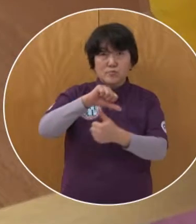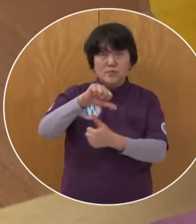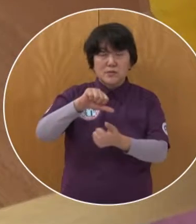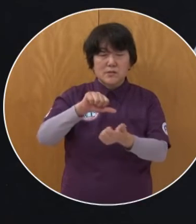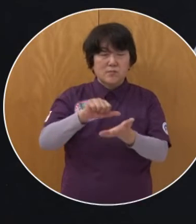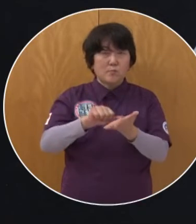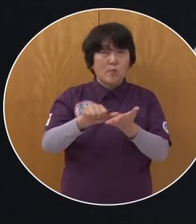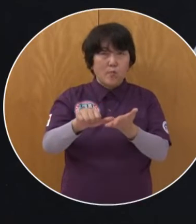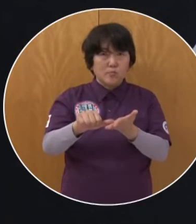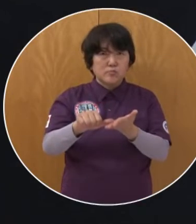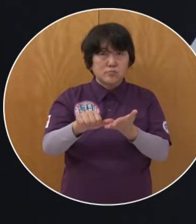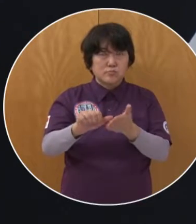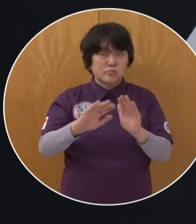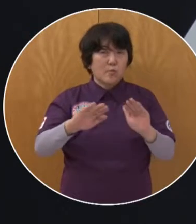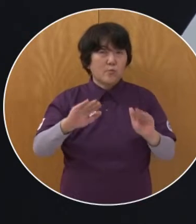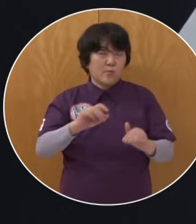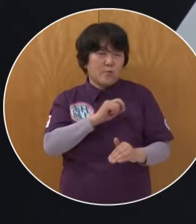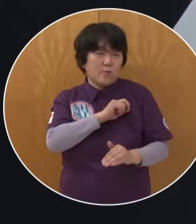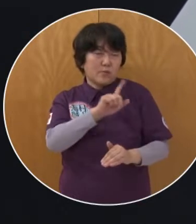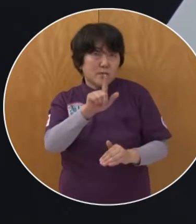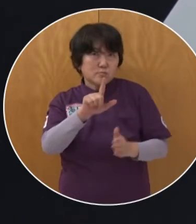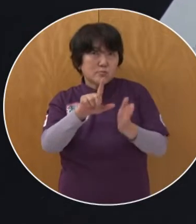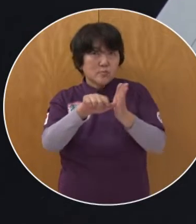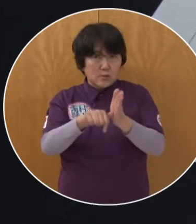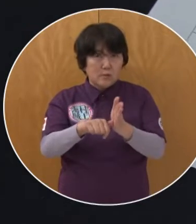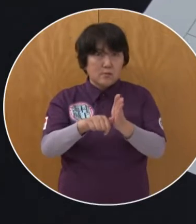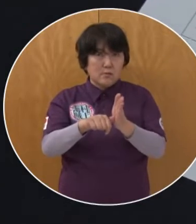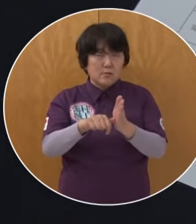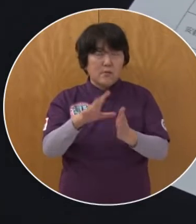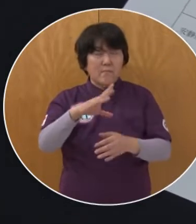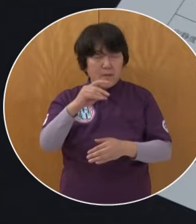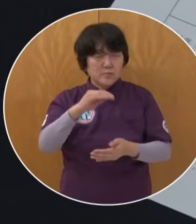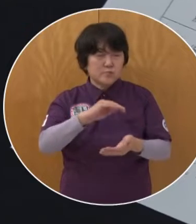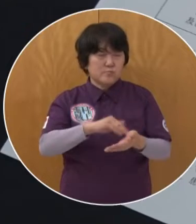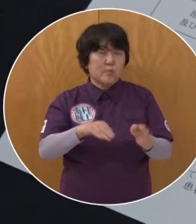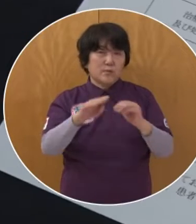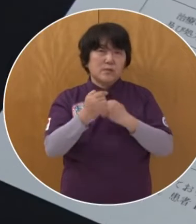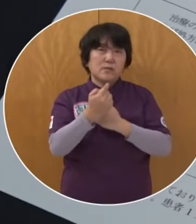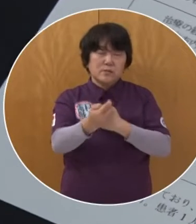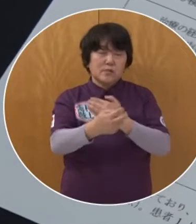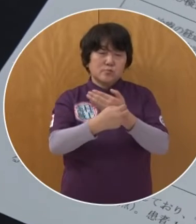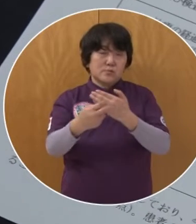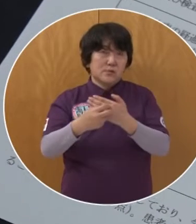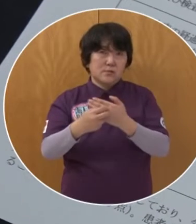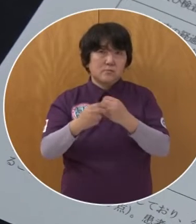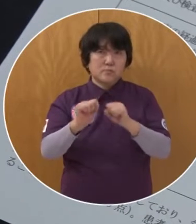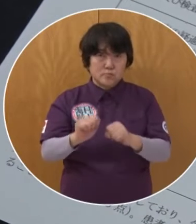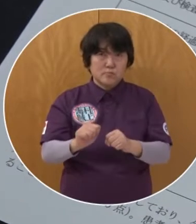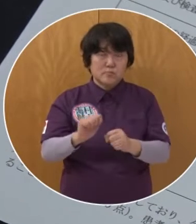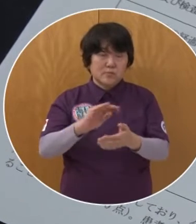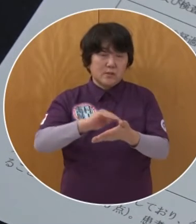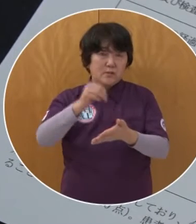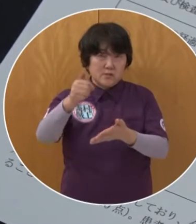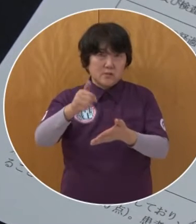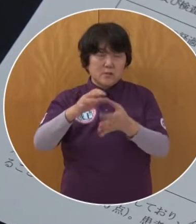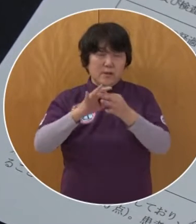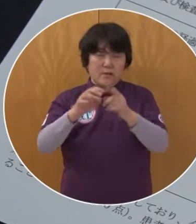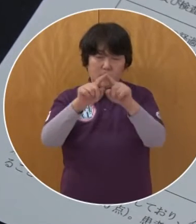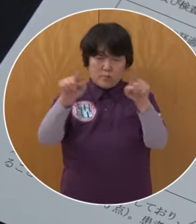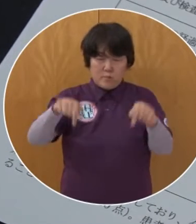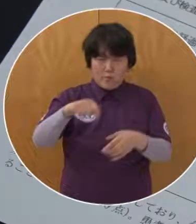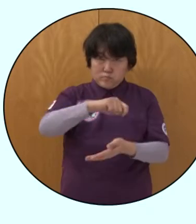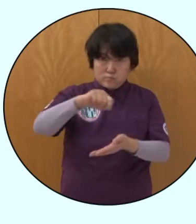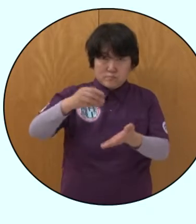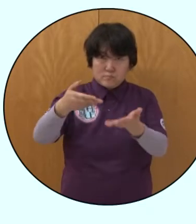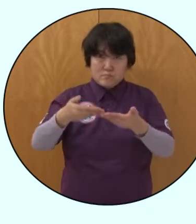ましょう。子どもさんが熱が出た場合ですと、最初にかかりつけ医を受診して医師連絡表を書いてもらいまし